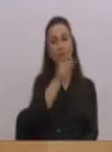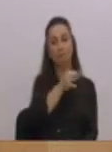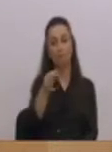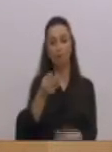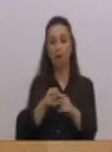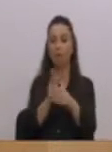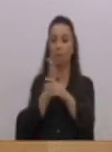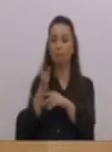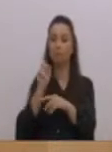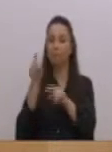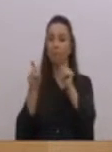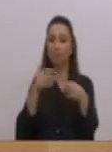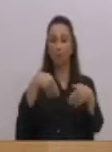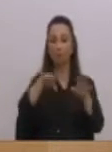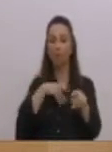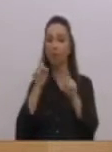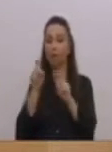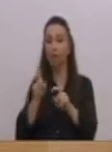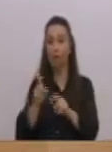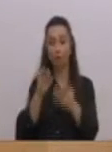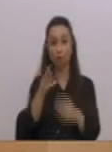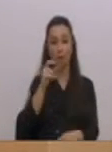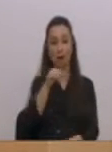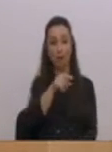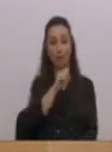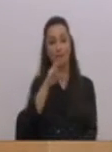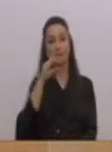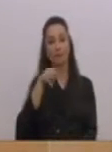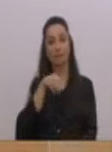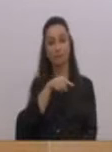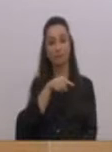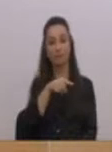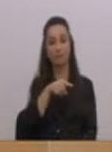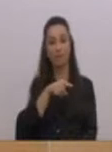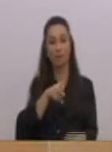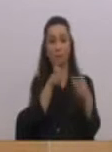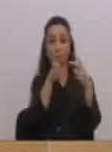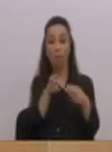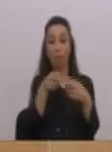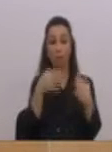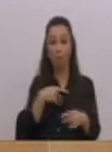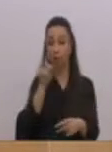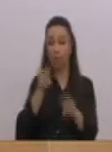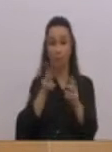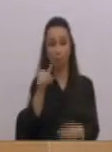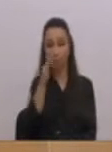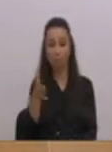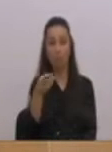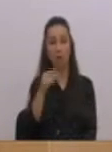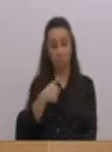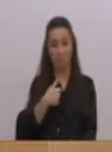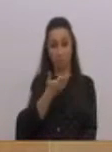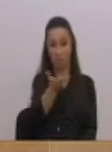აქეთ მიბზანდითო და გადადიხართ იმ საიტზე და თუ Mac-ში ან Silknet-ში დააყენეს ბლოკი, თქვენ ამ საიტზე ვერ შეფალთ, მაგრამ თქვენ